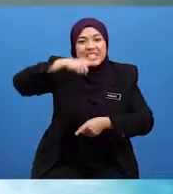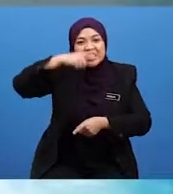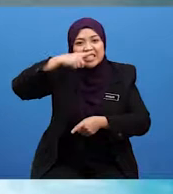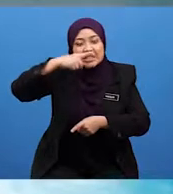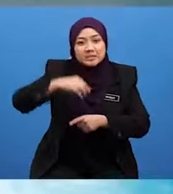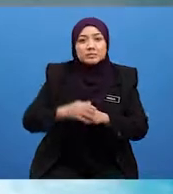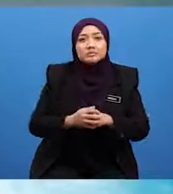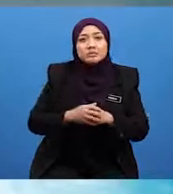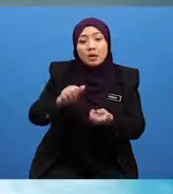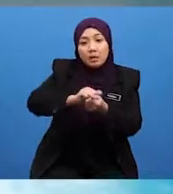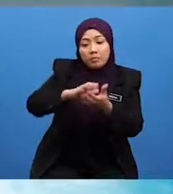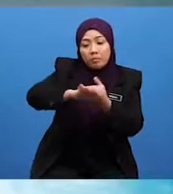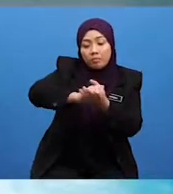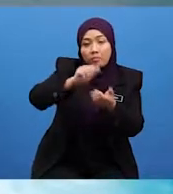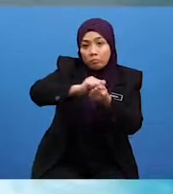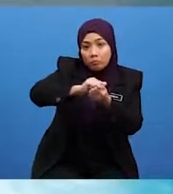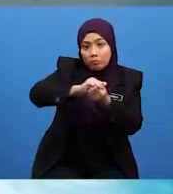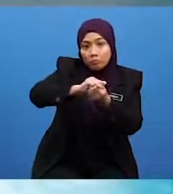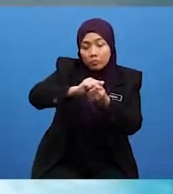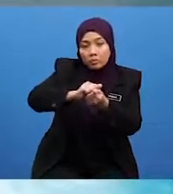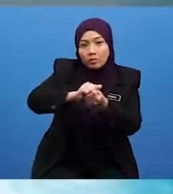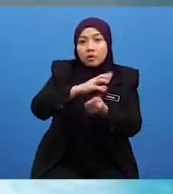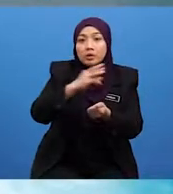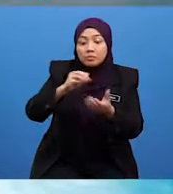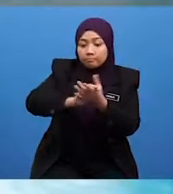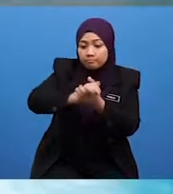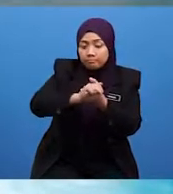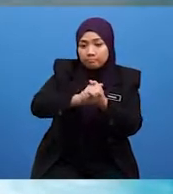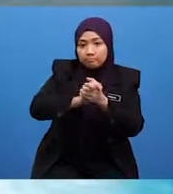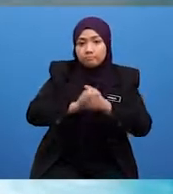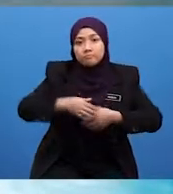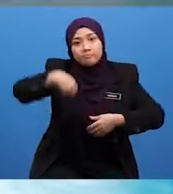sabun pencuci dan sabun mandi.